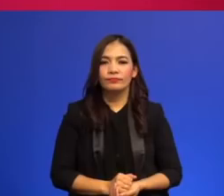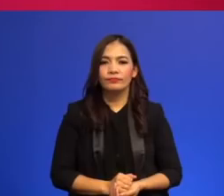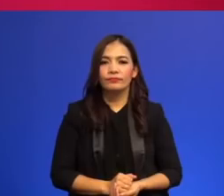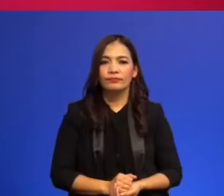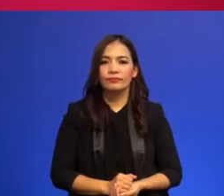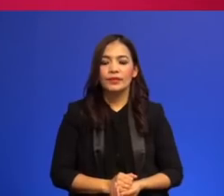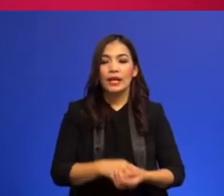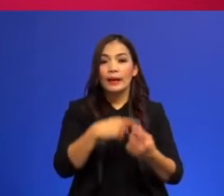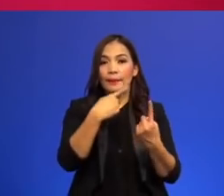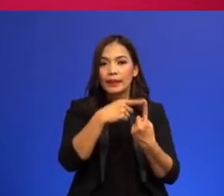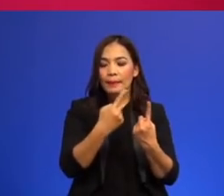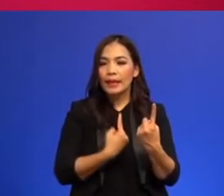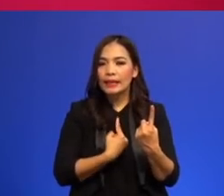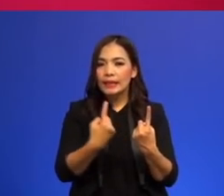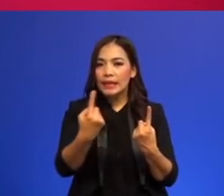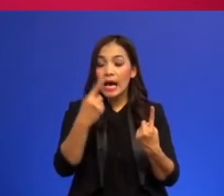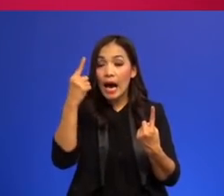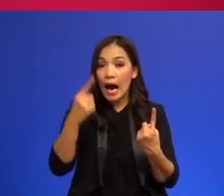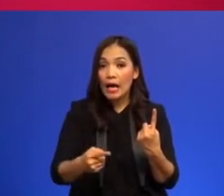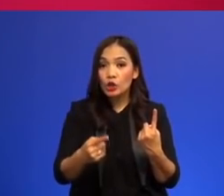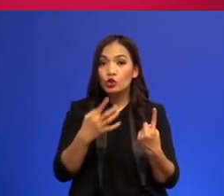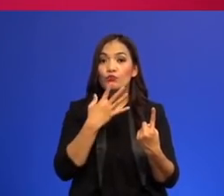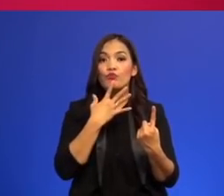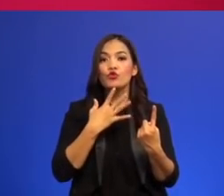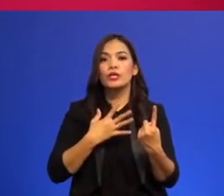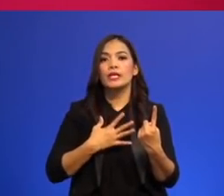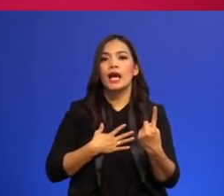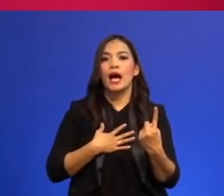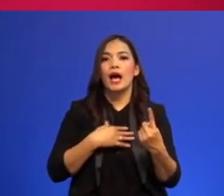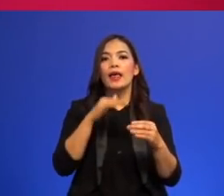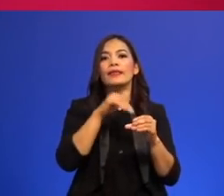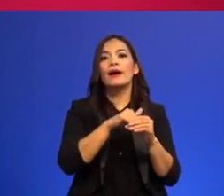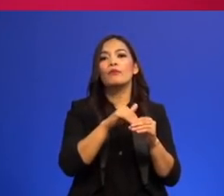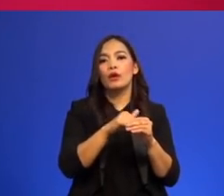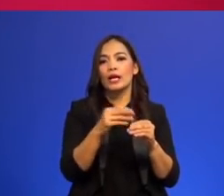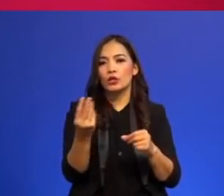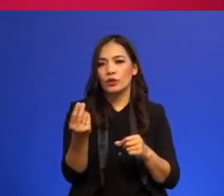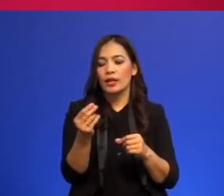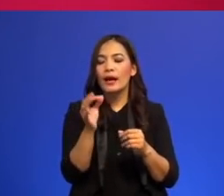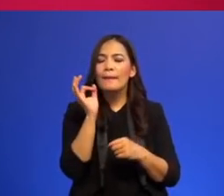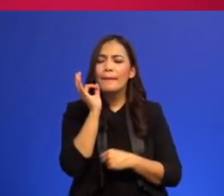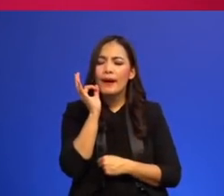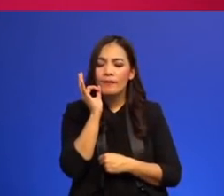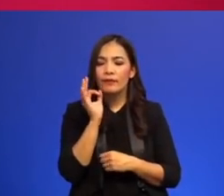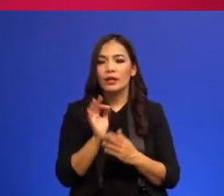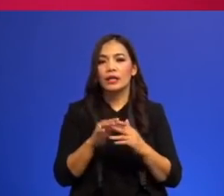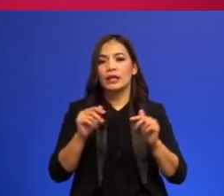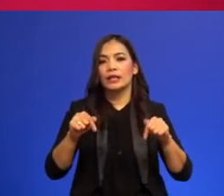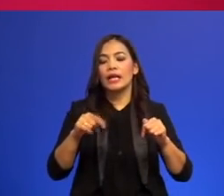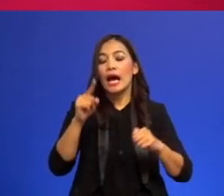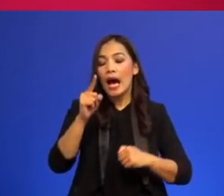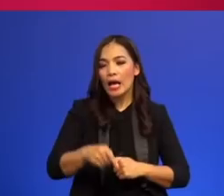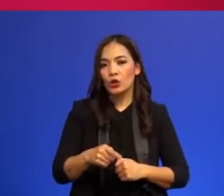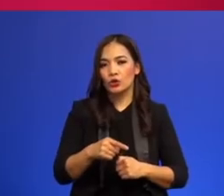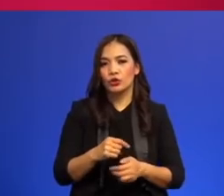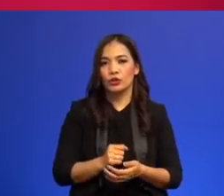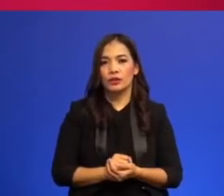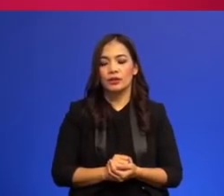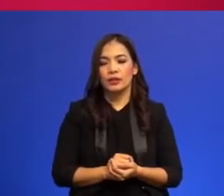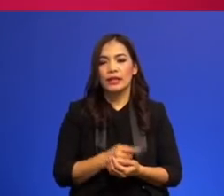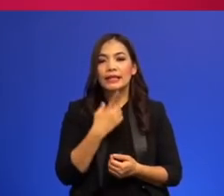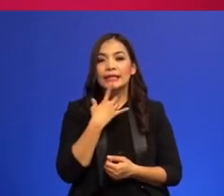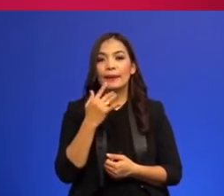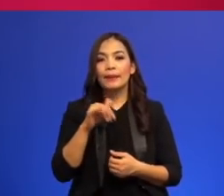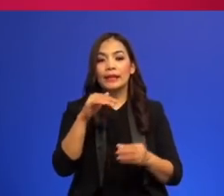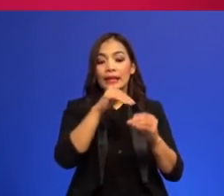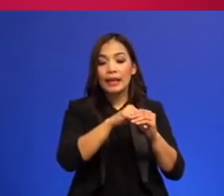Yang pertama, kita harus memiliki tabungan. Maaf kata Pak harus itu relatif ya.